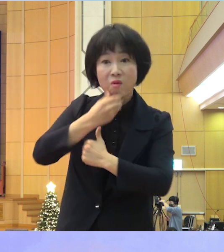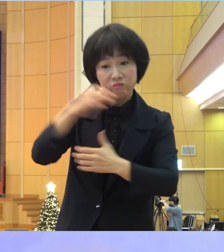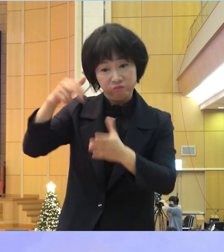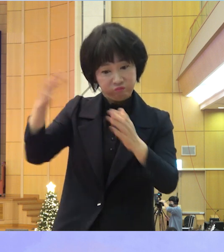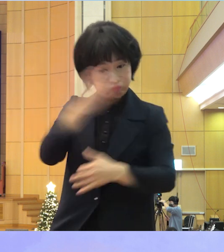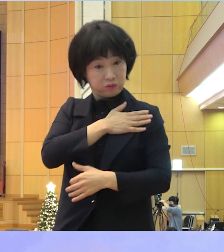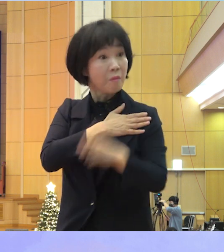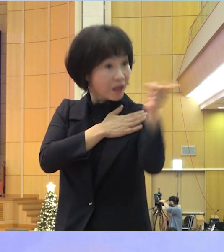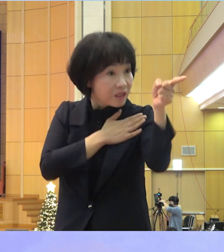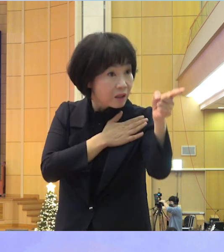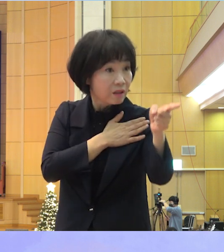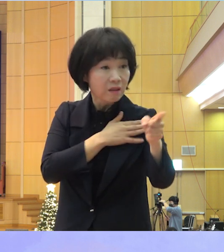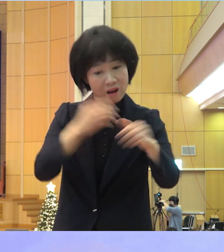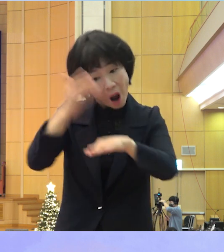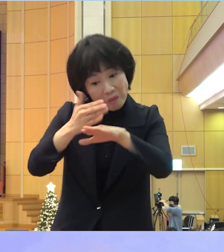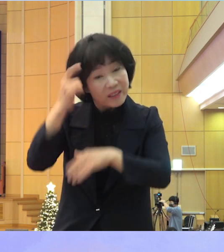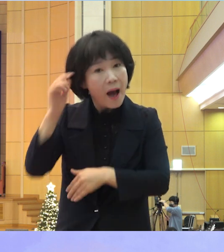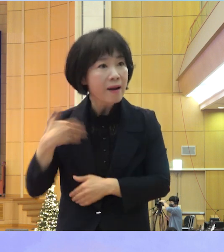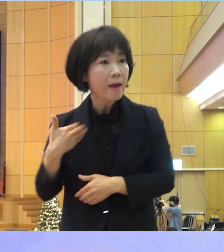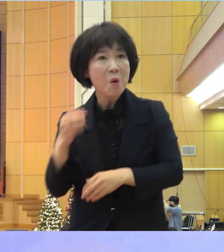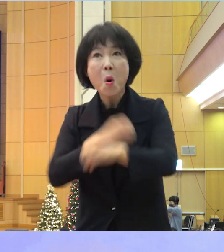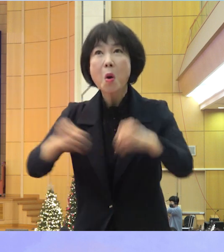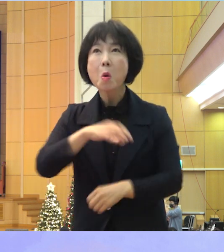살았으면 감사하다고 생각해야지.